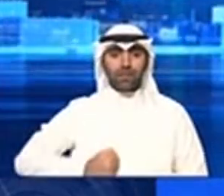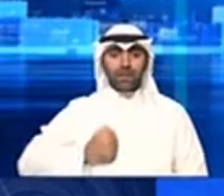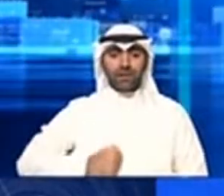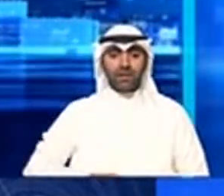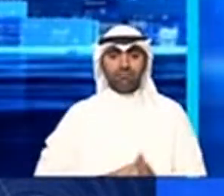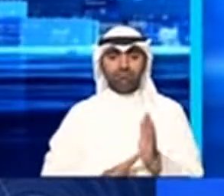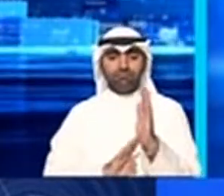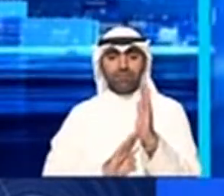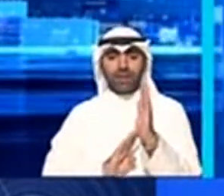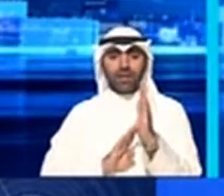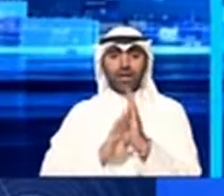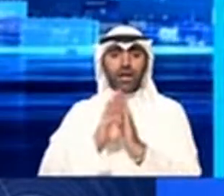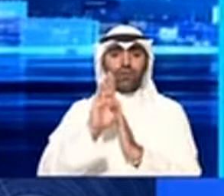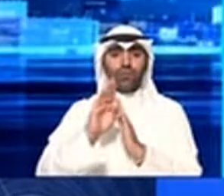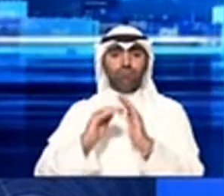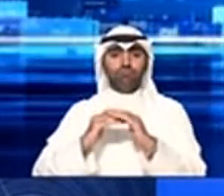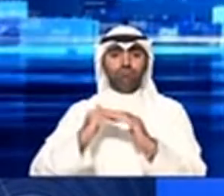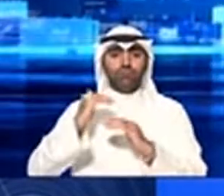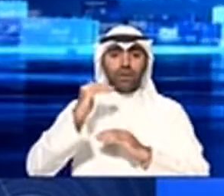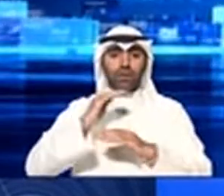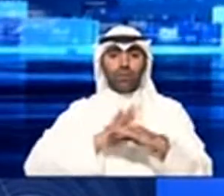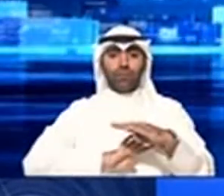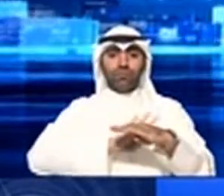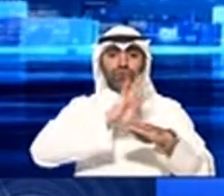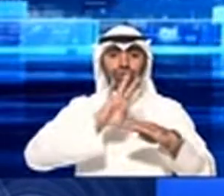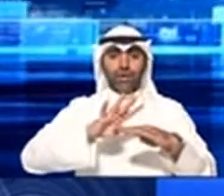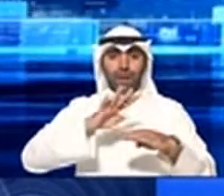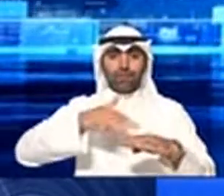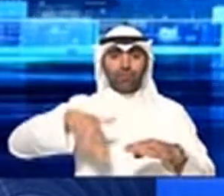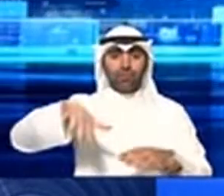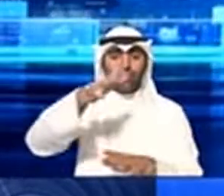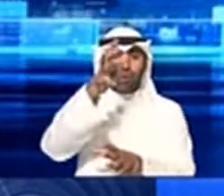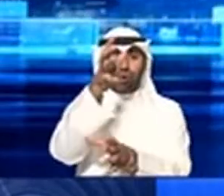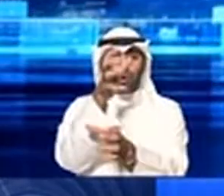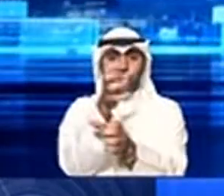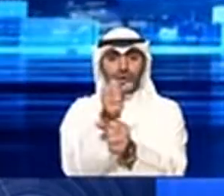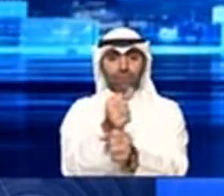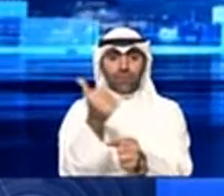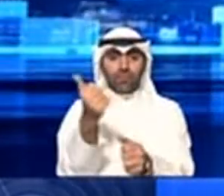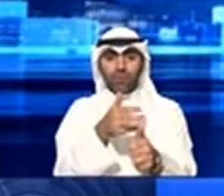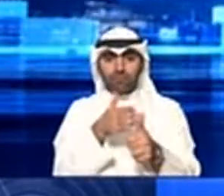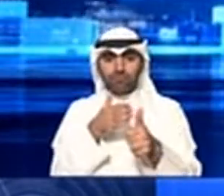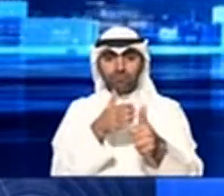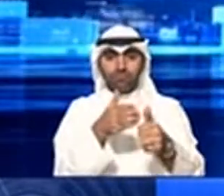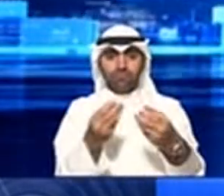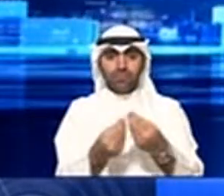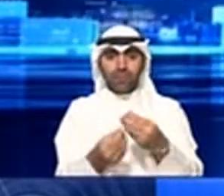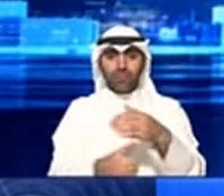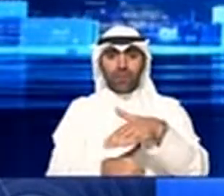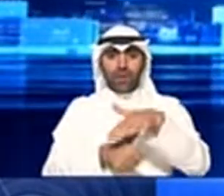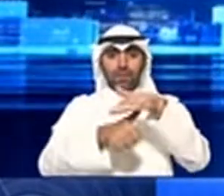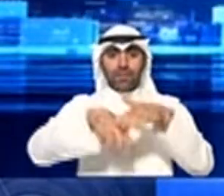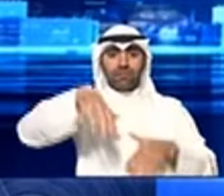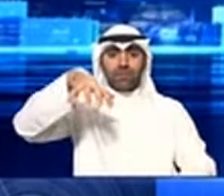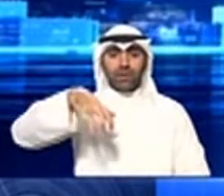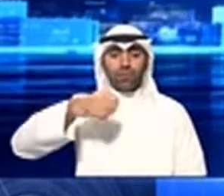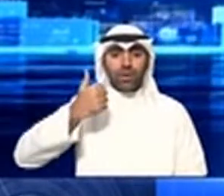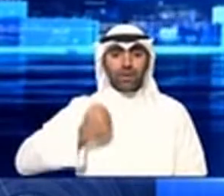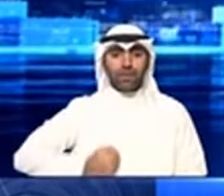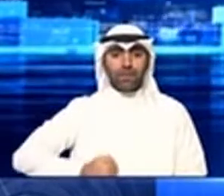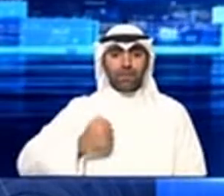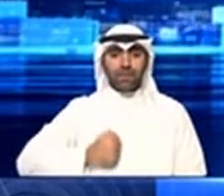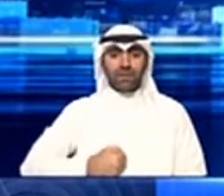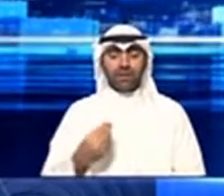الشقيقة المزيد من التقدم والنمو والازدهار في ظل القيادة الحكيمة لأخيه صاحب الجلالة الملك